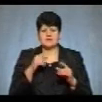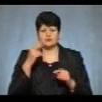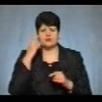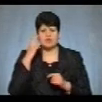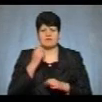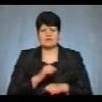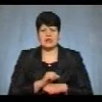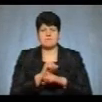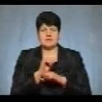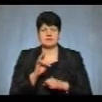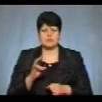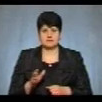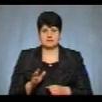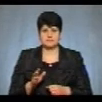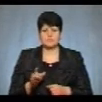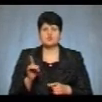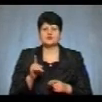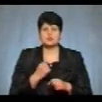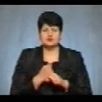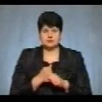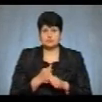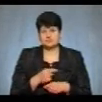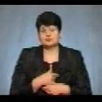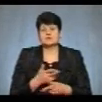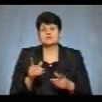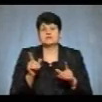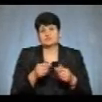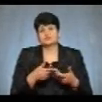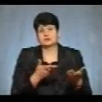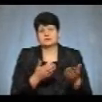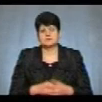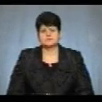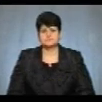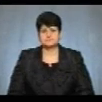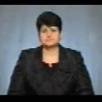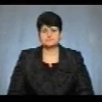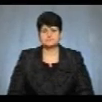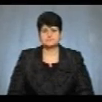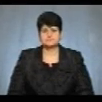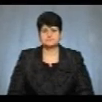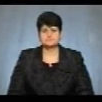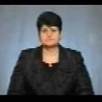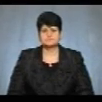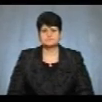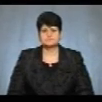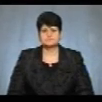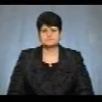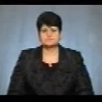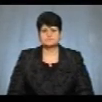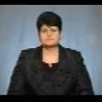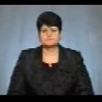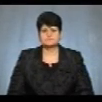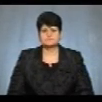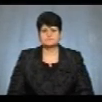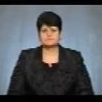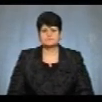Майдан. А він каже, ну що я тобі вже зроблю, раз ти вже, каже, їдеш, то хто їдь? Любов Гадомська, Юрій Багрій, новини.